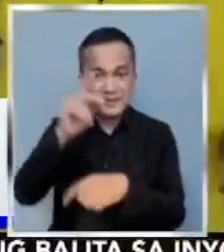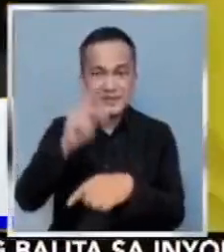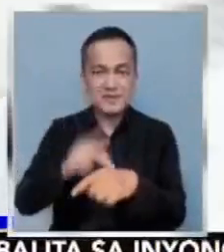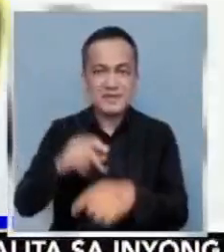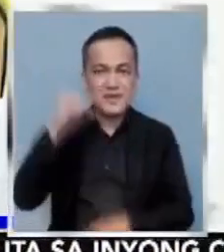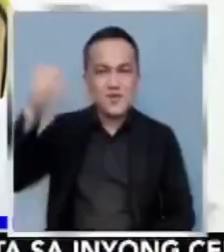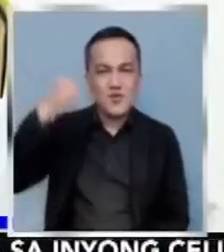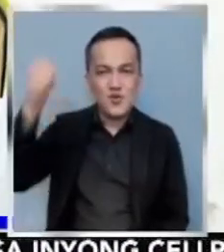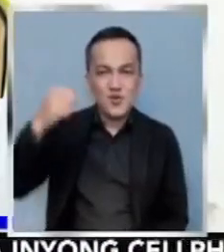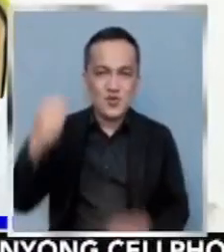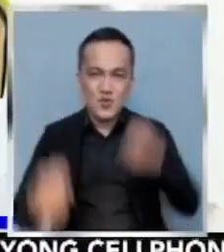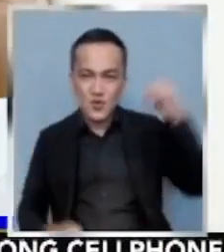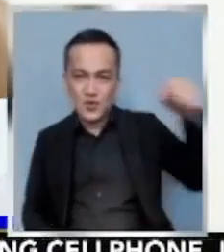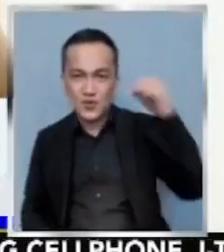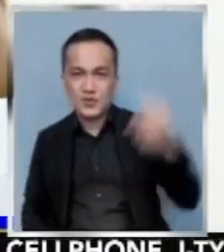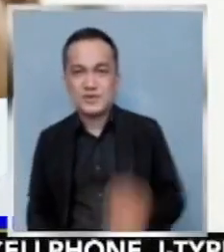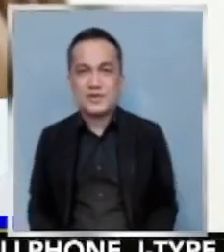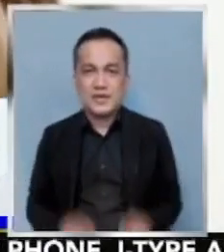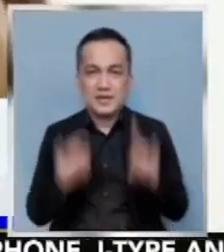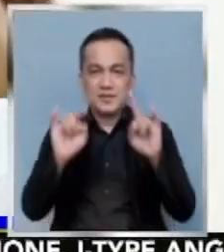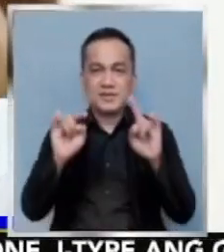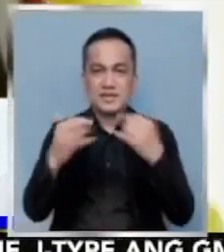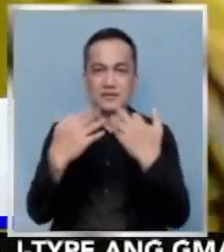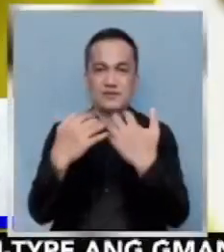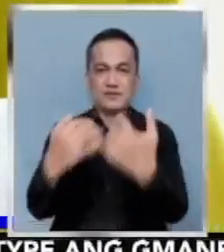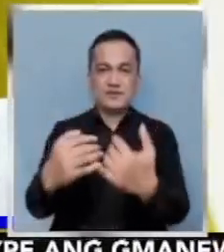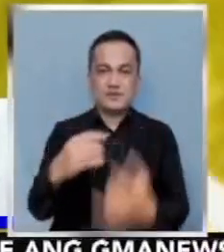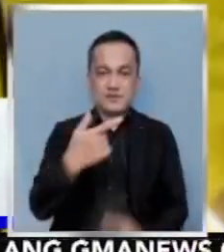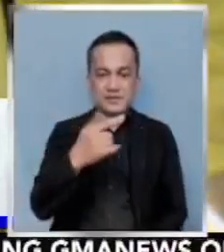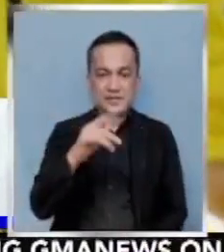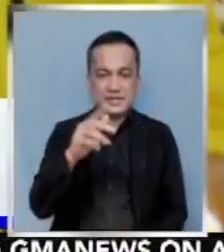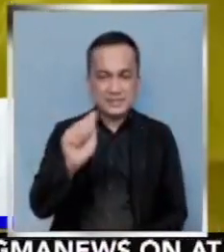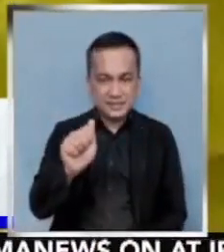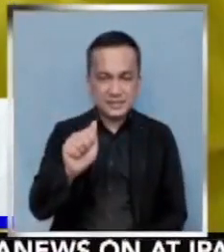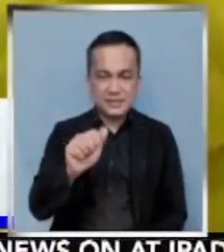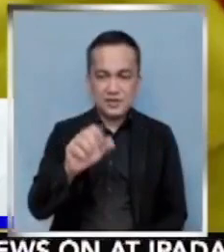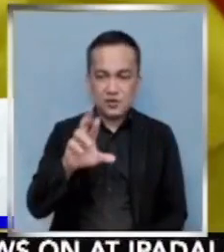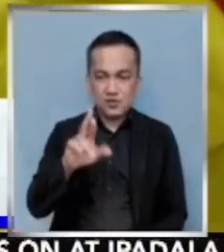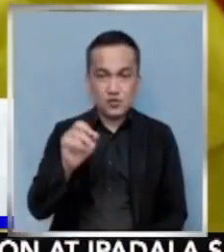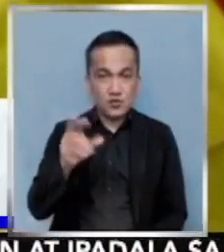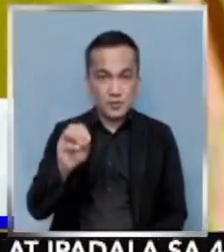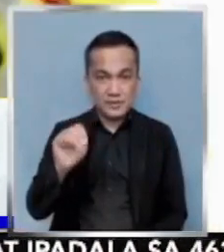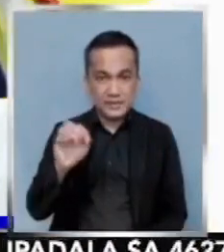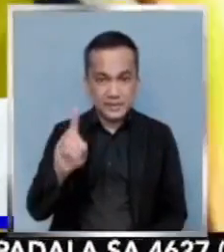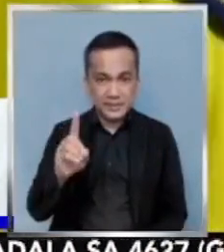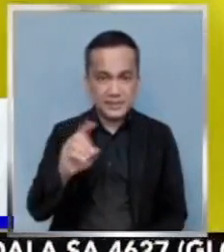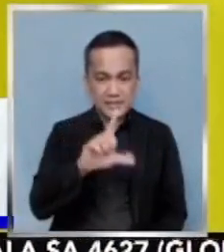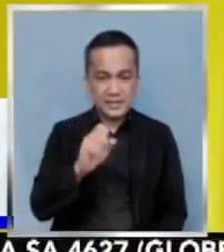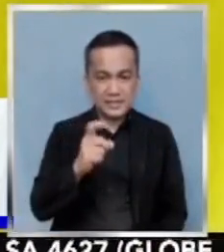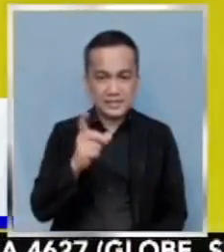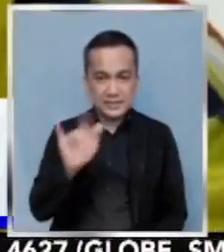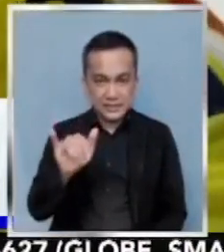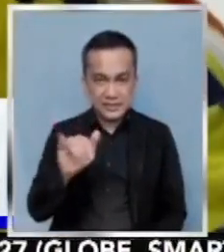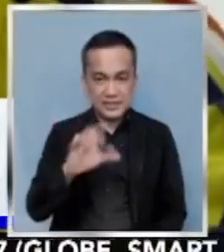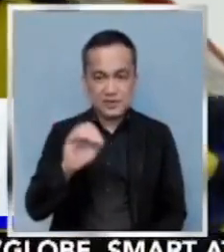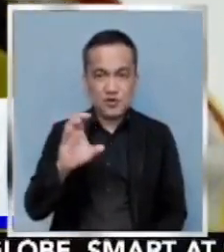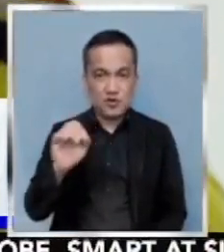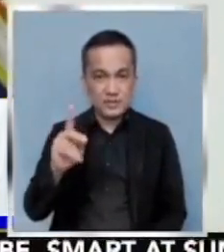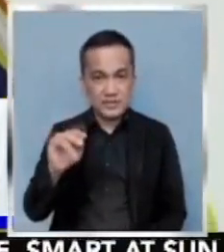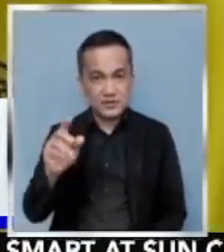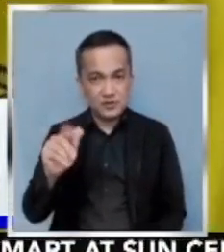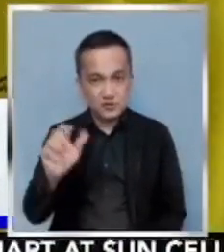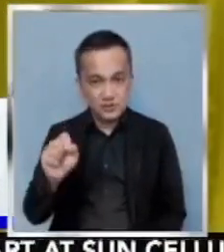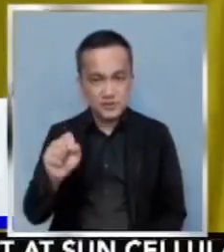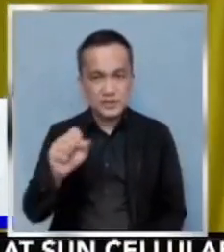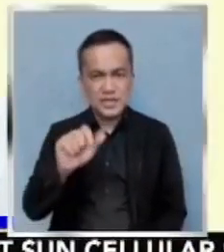Sa media conference nga ni Glyza De Castro, Ruru Madrid, Lexi Gonzalez, Cocoy De Santos, Angel